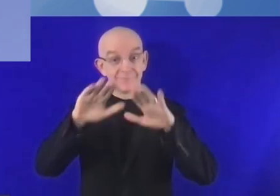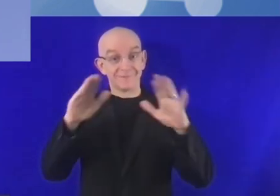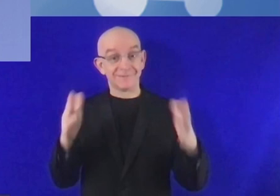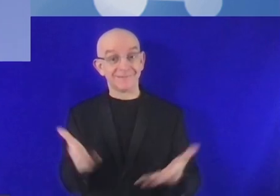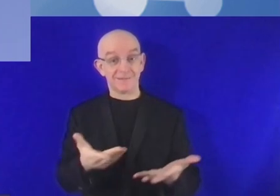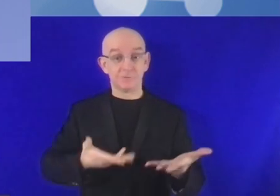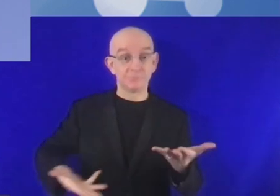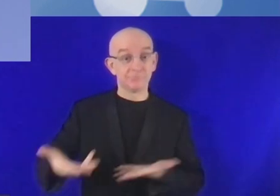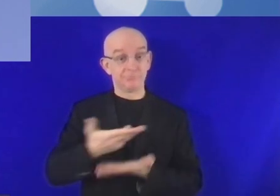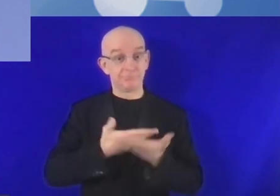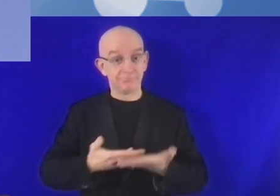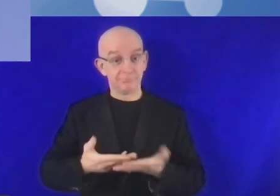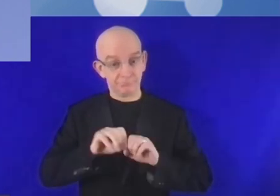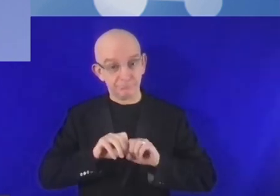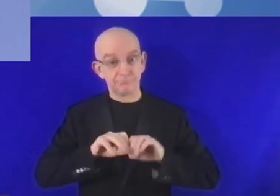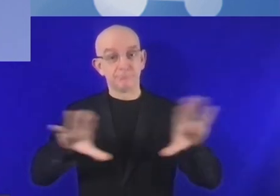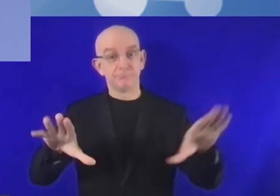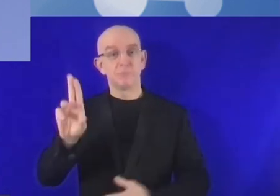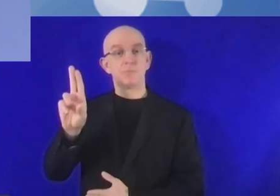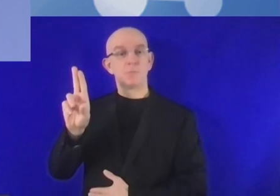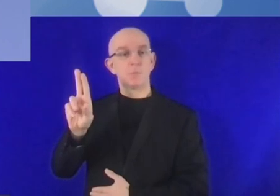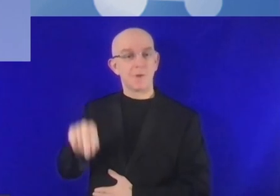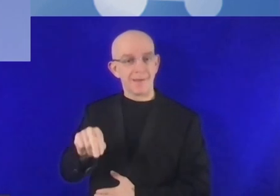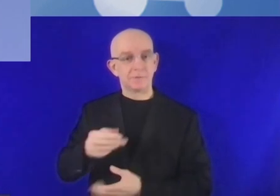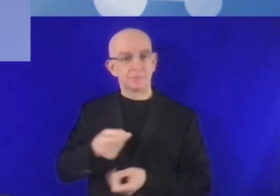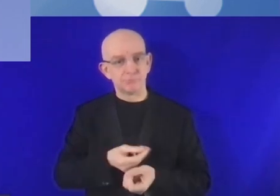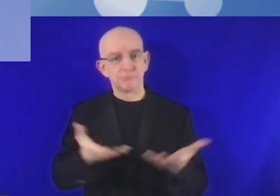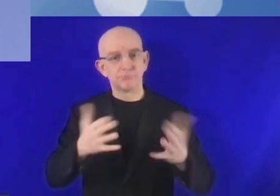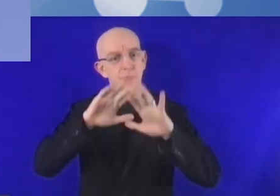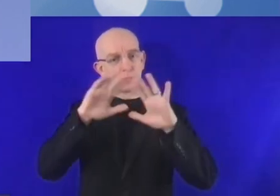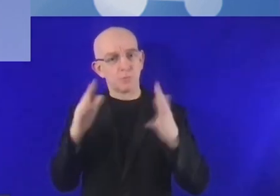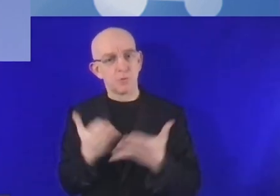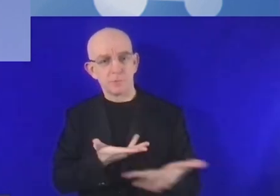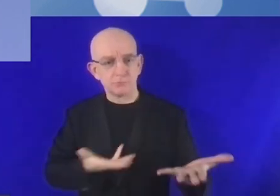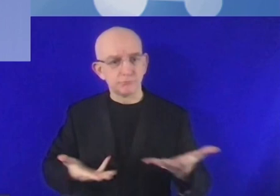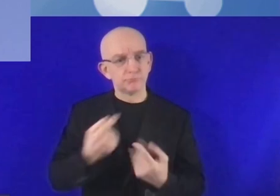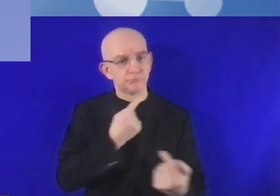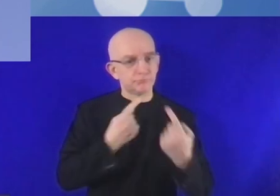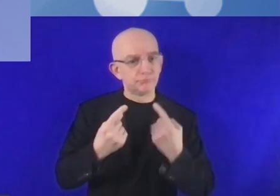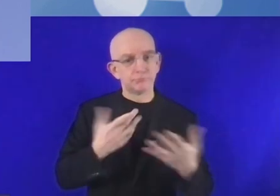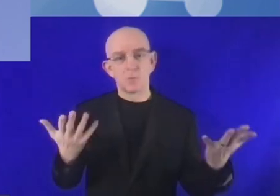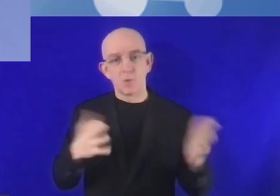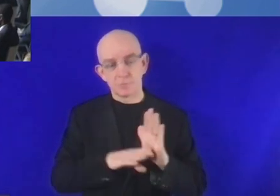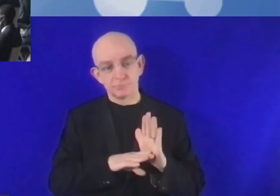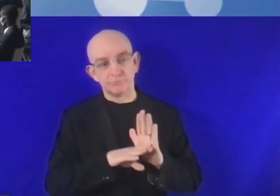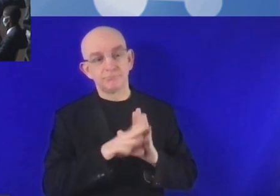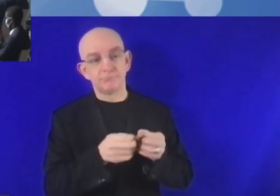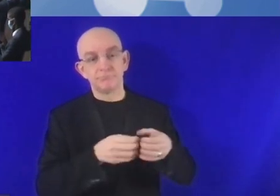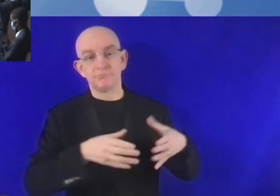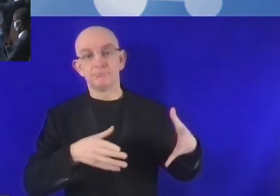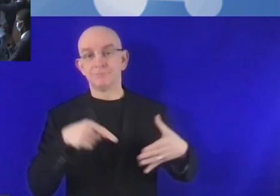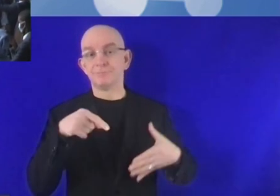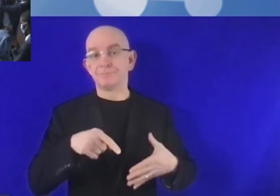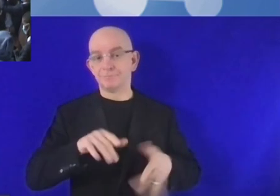To właśnie tutaj toczyć się będzie międzynarodowa dyskusja na temat rozwoju internetu. Nazywam się Agata Konarska,